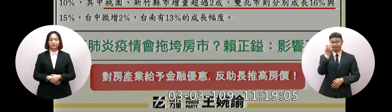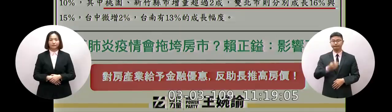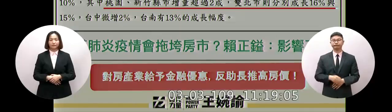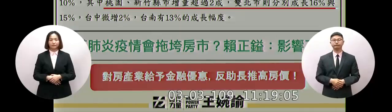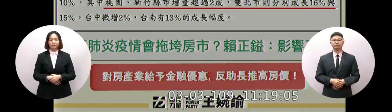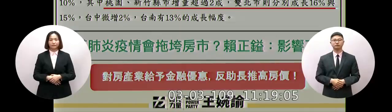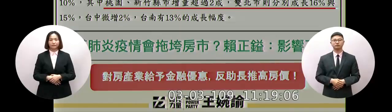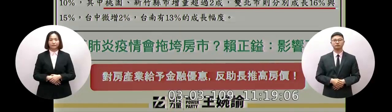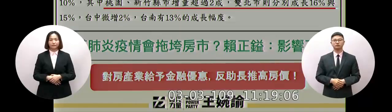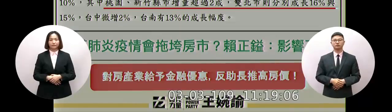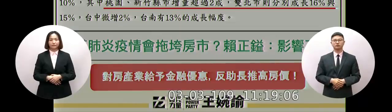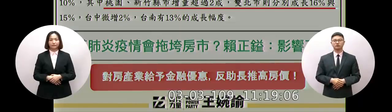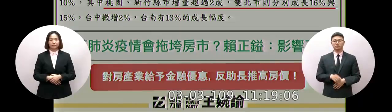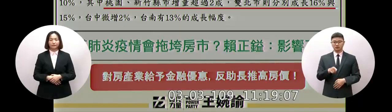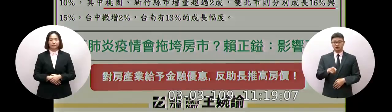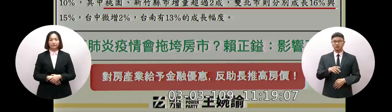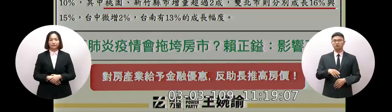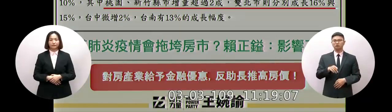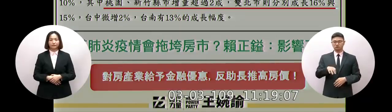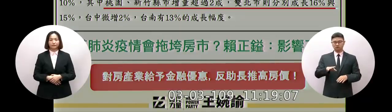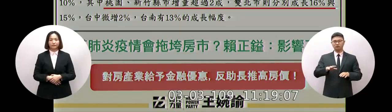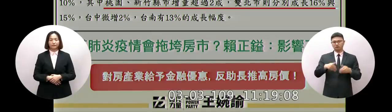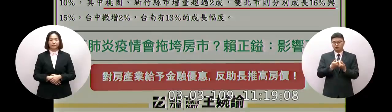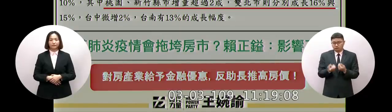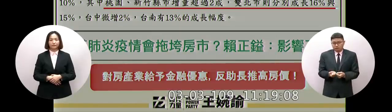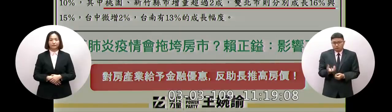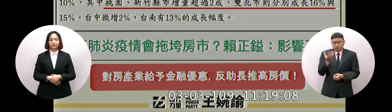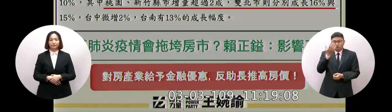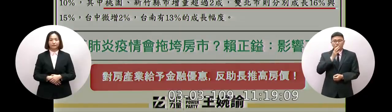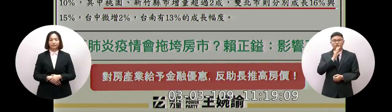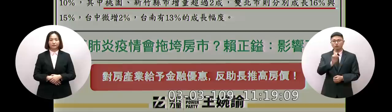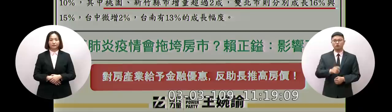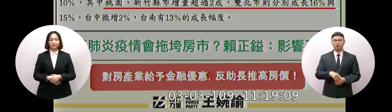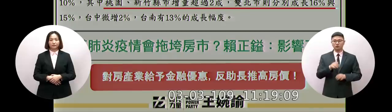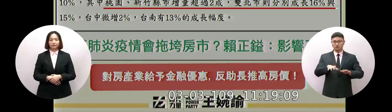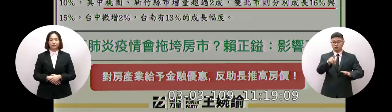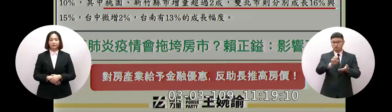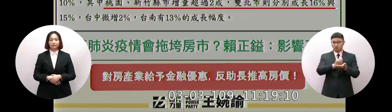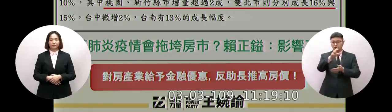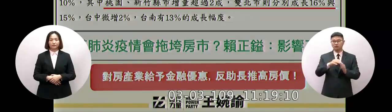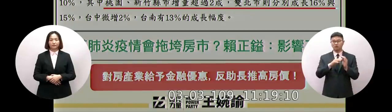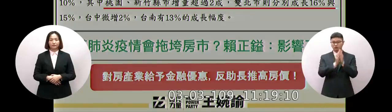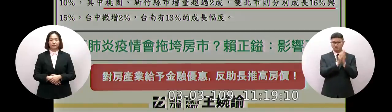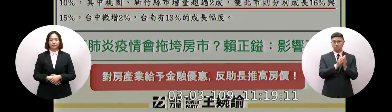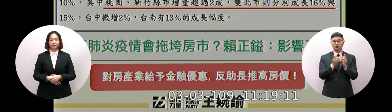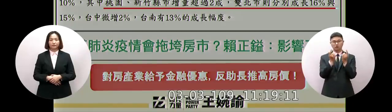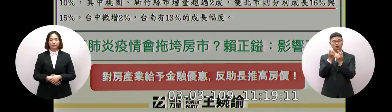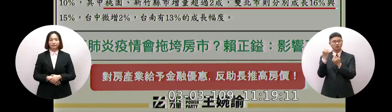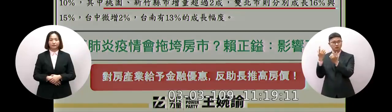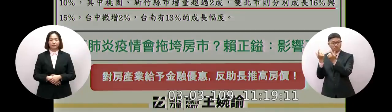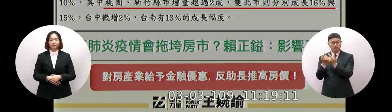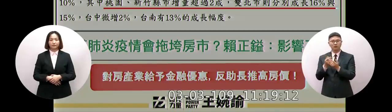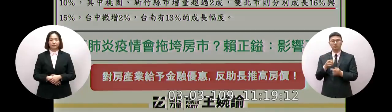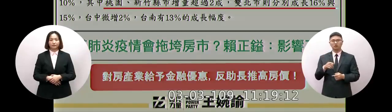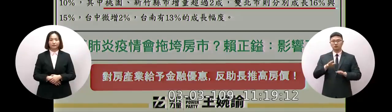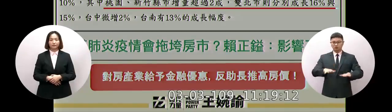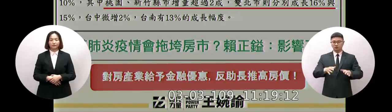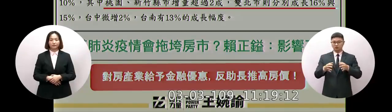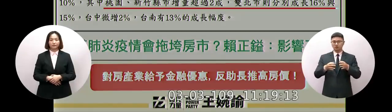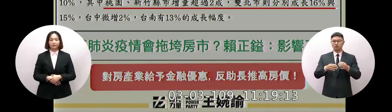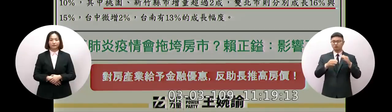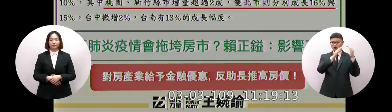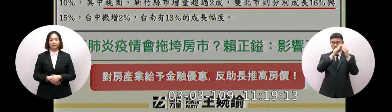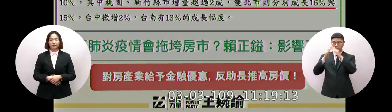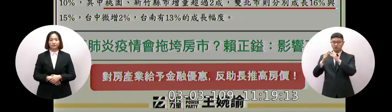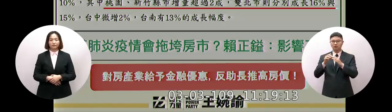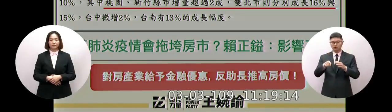而不减反增。以上面投影片上可以看得到，是在桃园、双北以及新北，其实房市都有慢慢